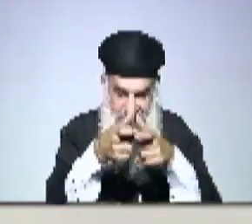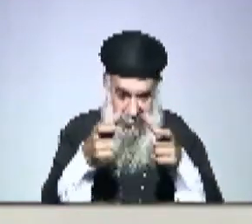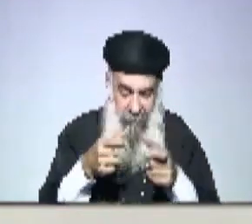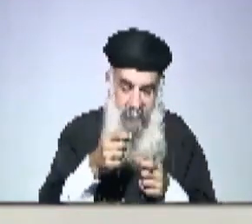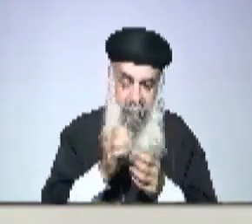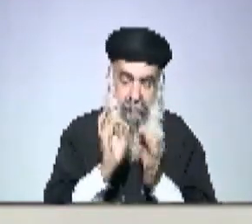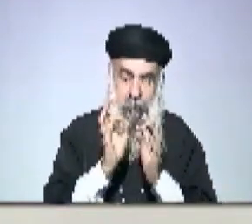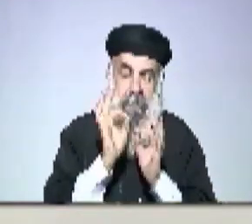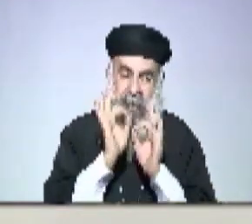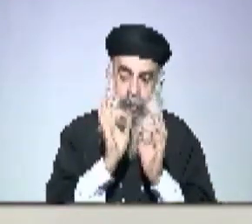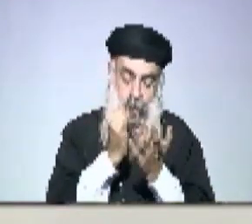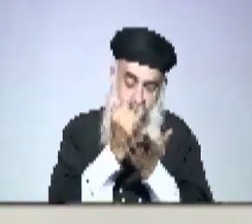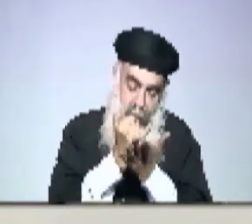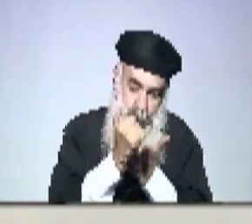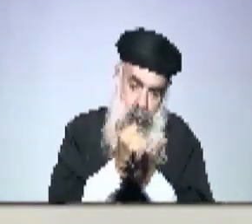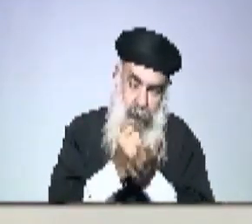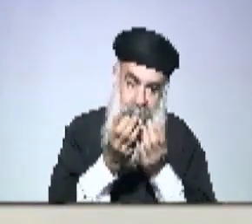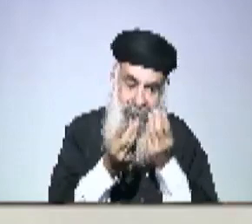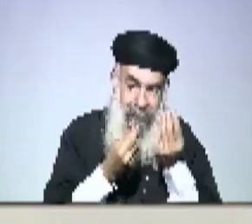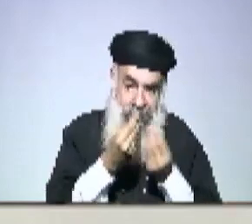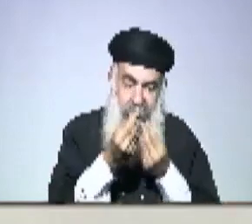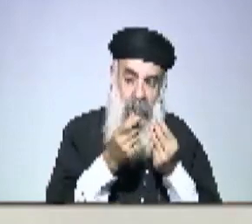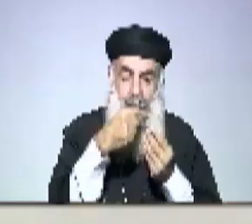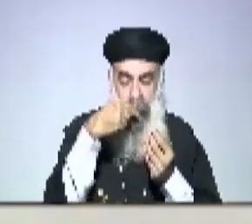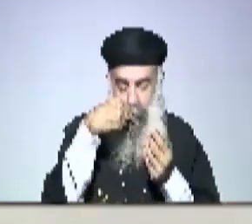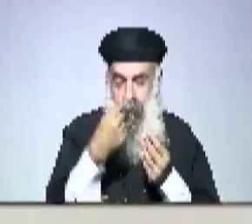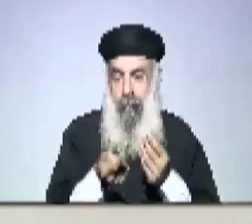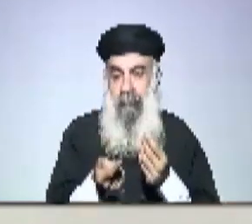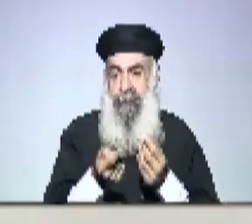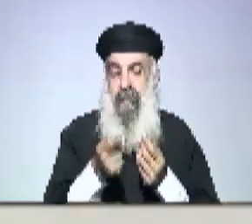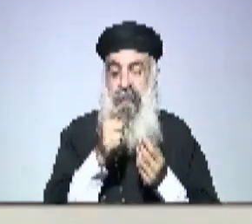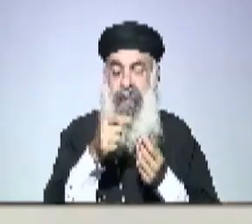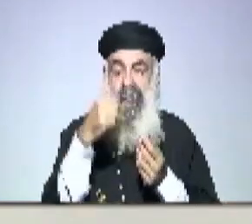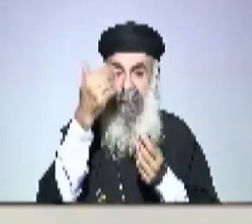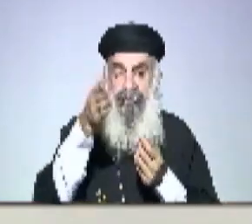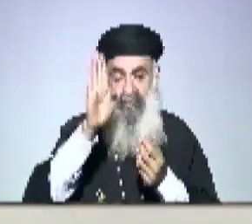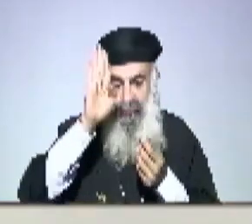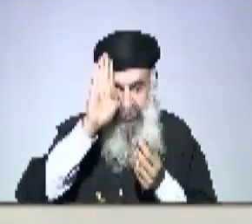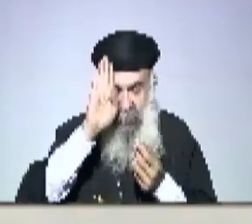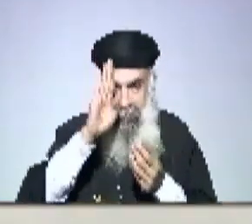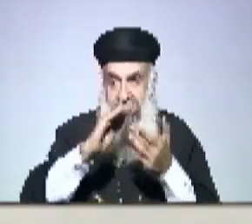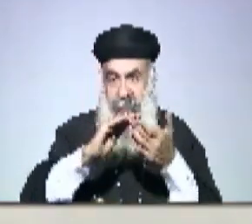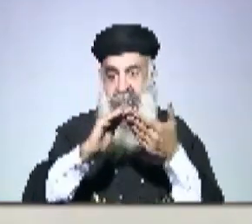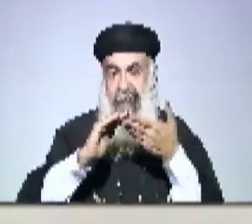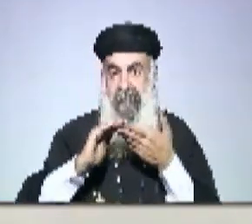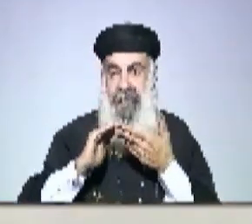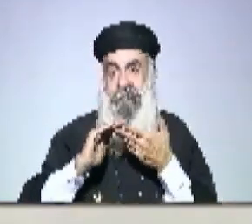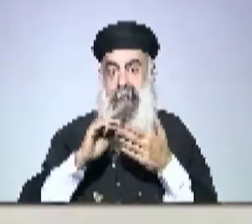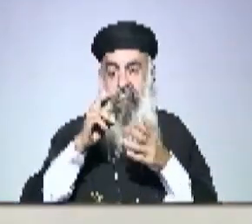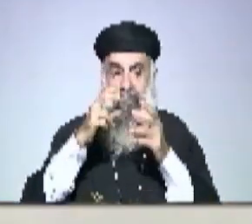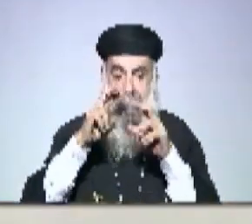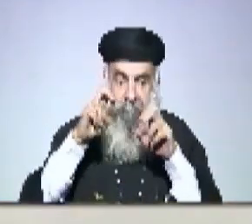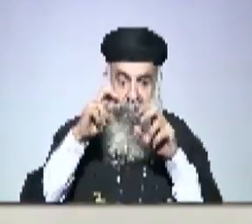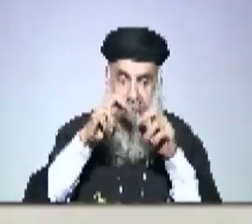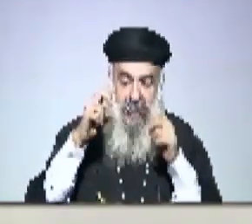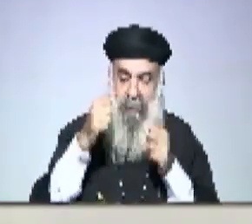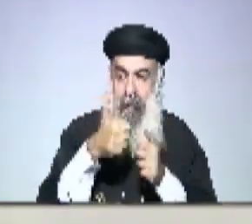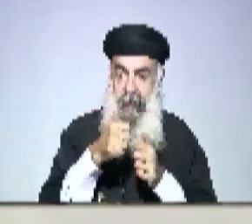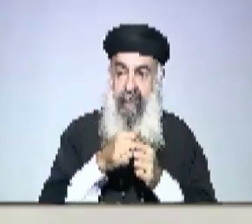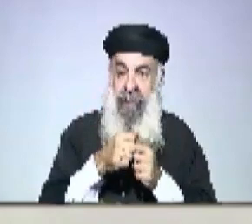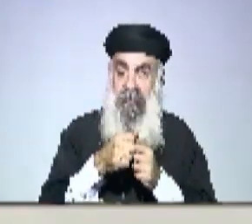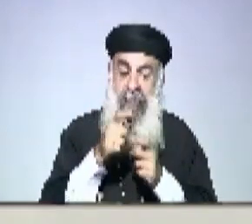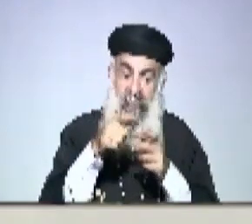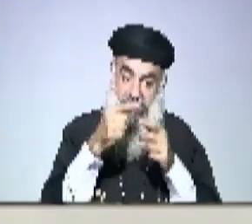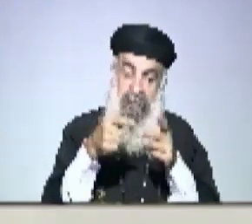عامله وبعدين هم يقرروا وتبقى انت كتر خيرك افدتنا ببحث كويس لكن